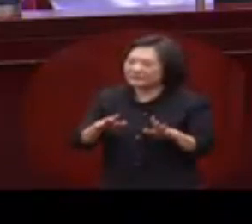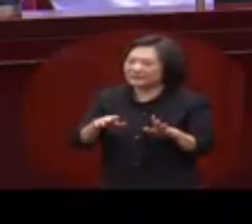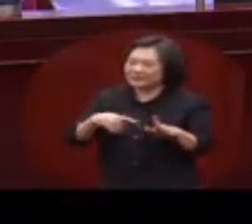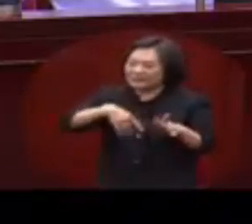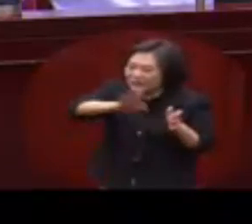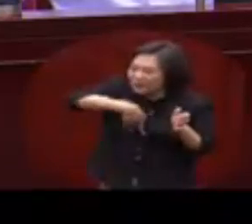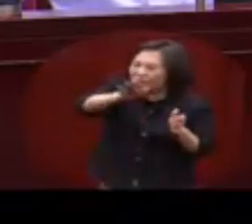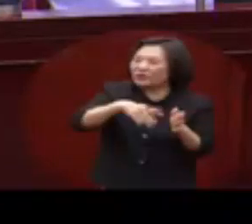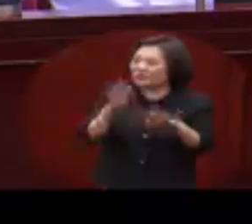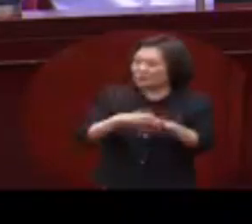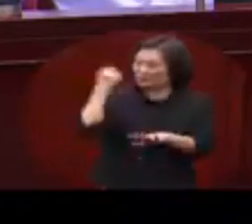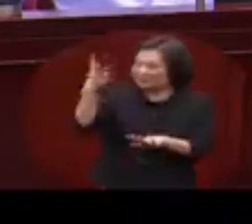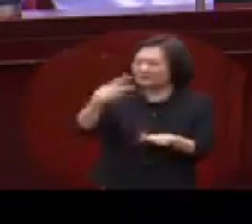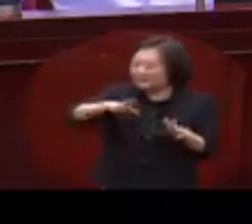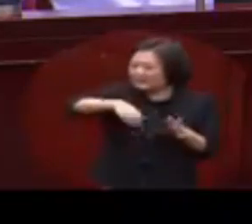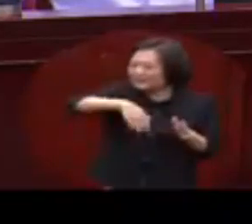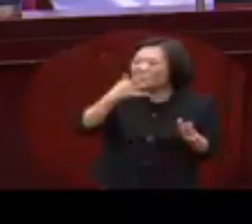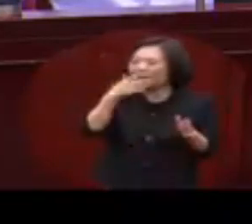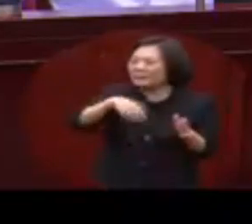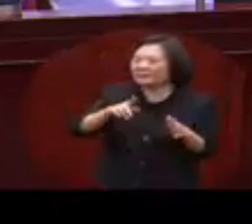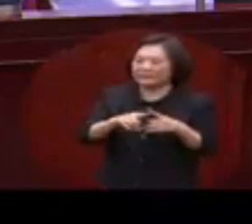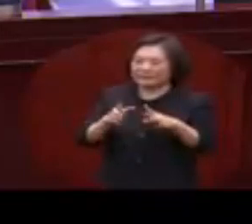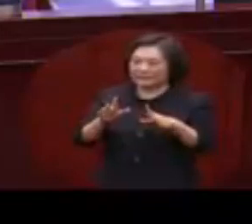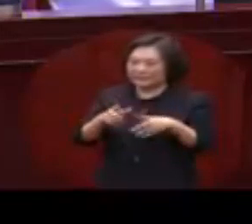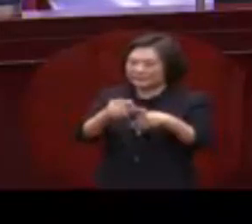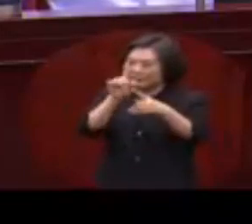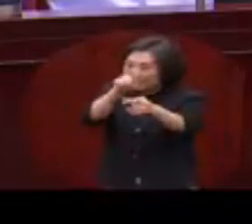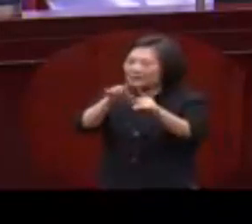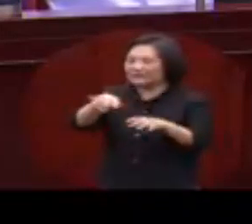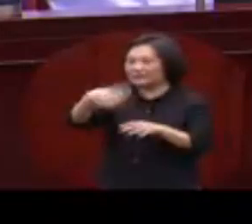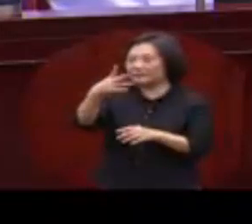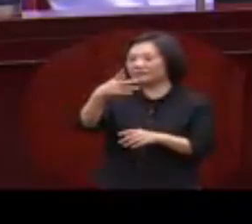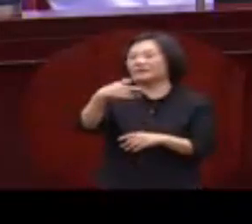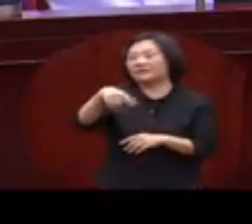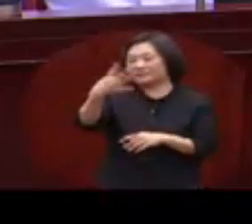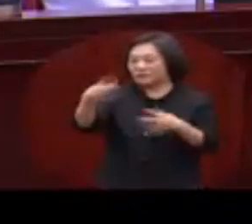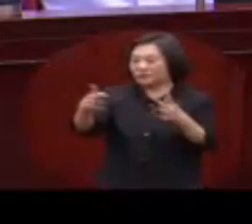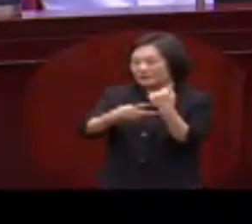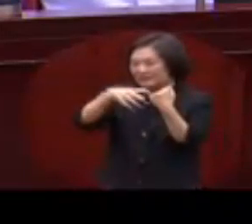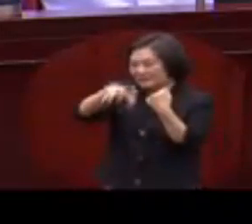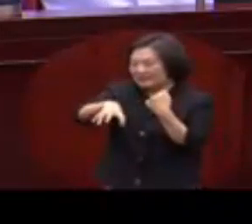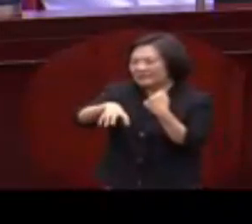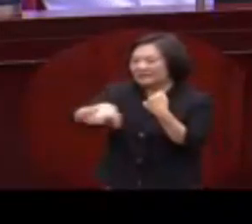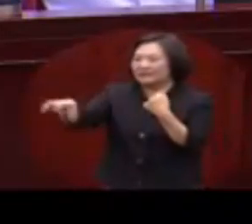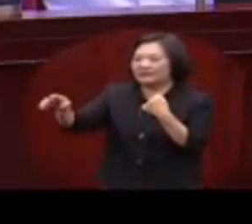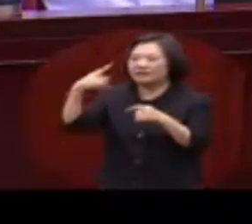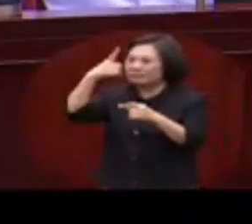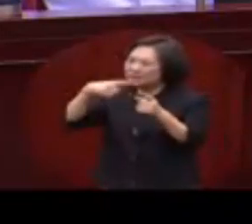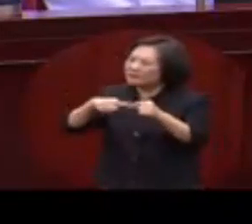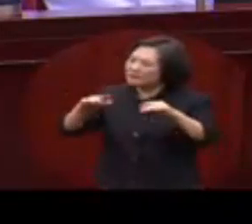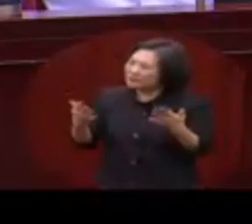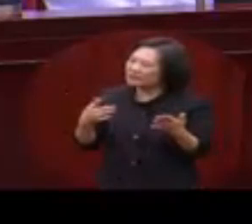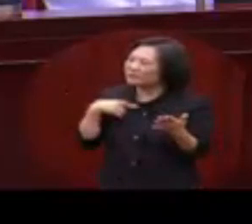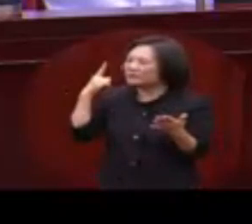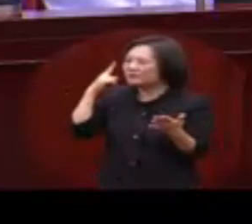要重划了什么，这还是要处理。所以第一个目标是把456里全部做完， 他本来是预定到明年可以全部做完，我们看看